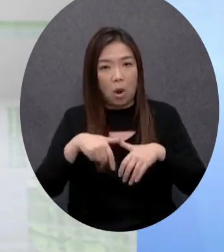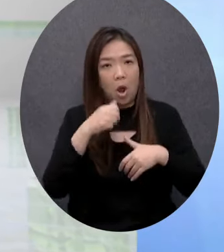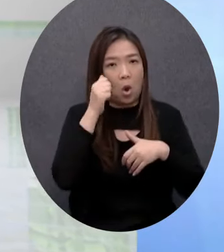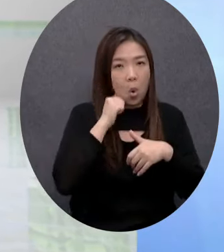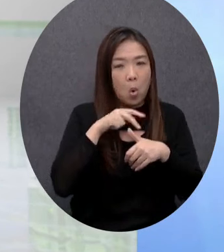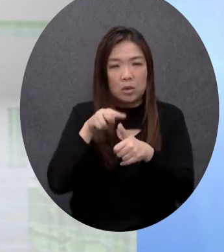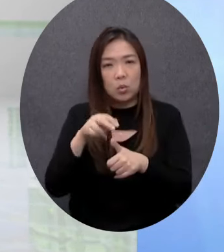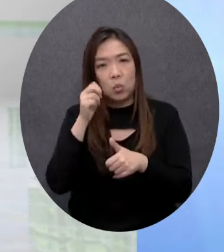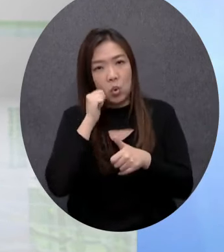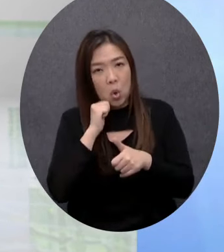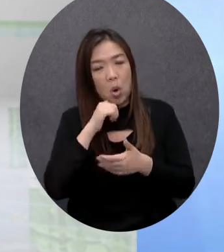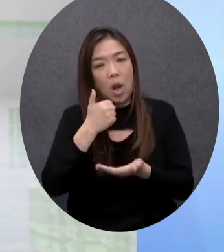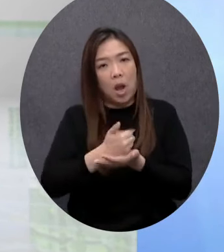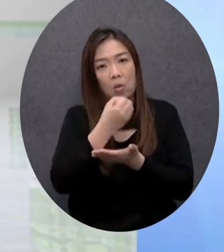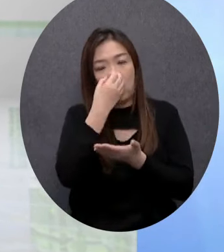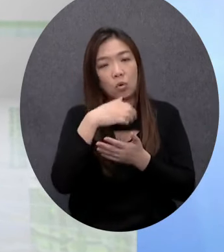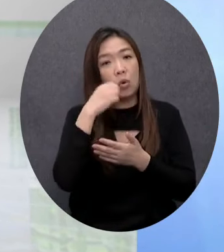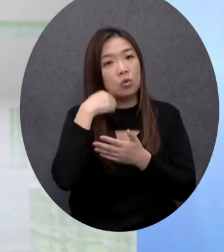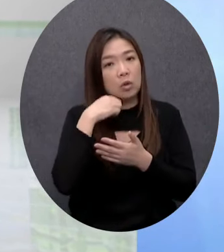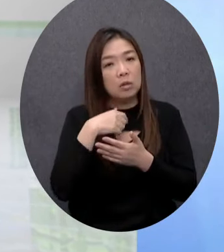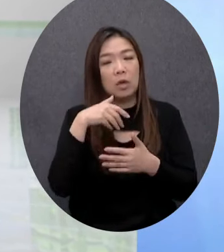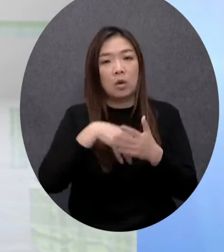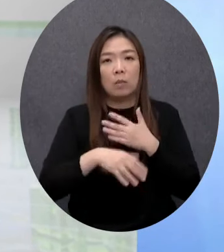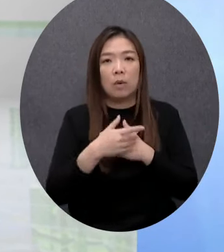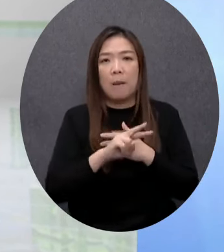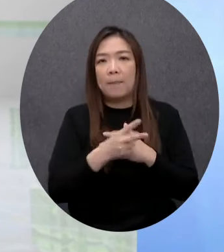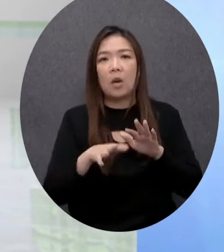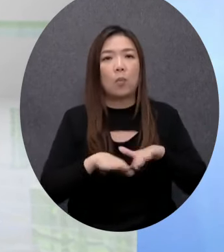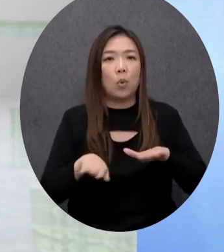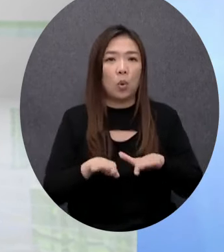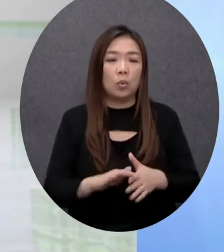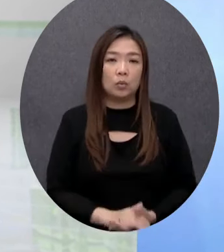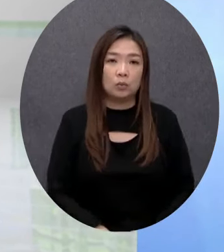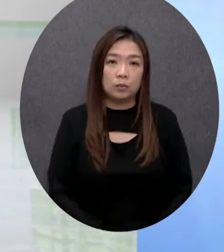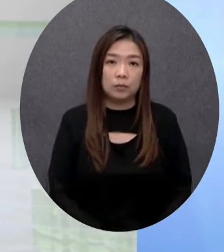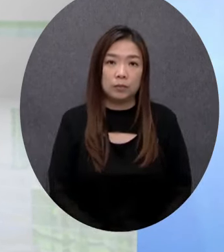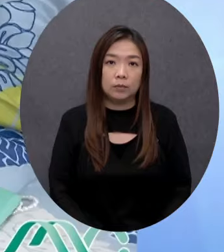在留港長者當中越嚟越普遍。